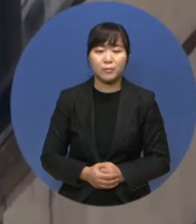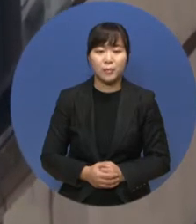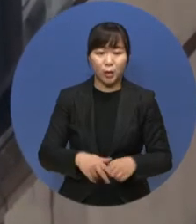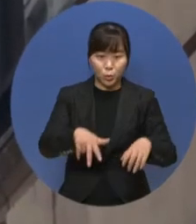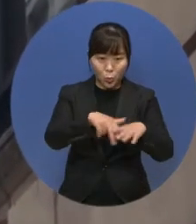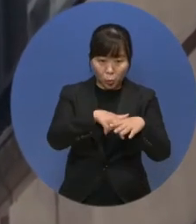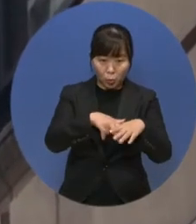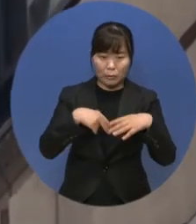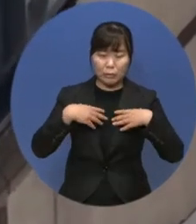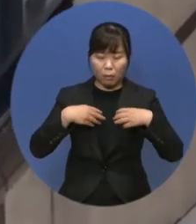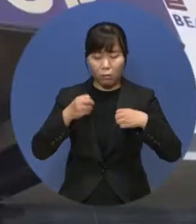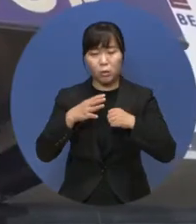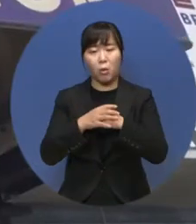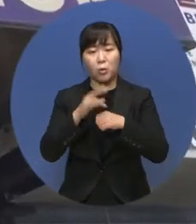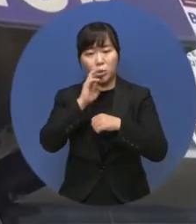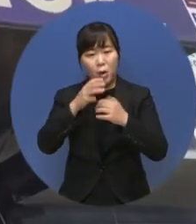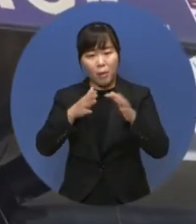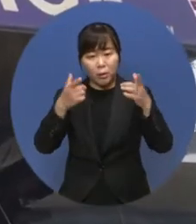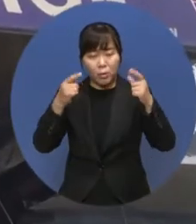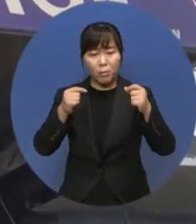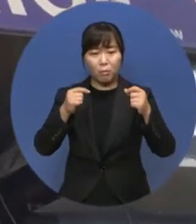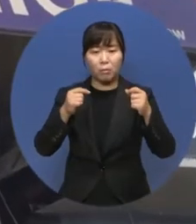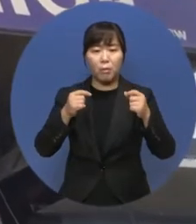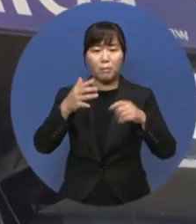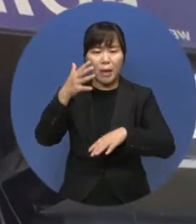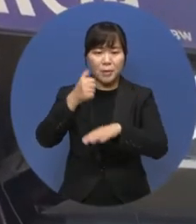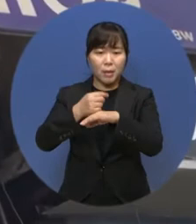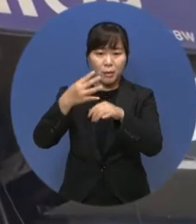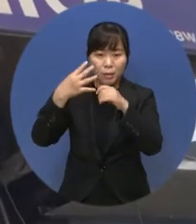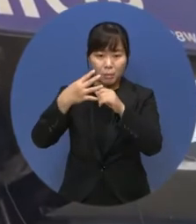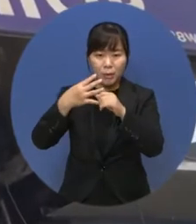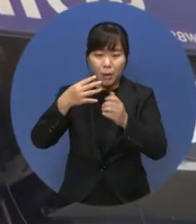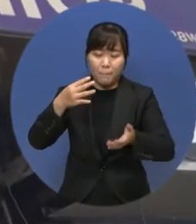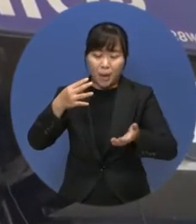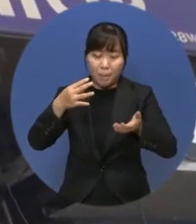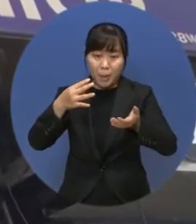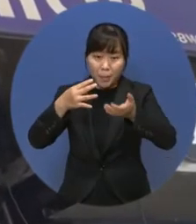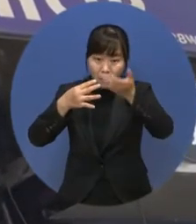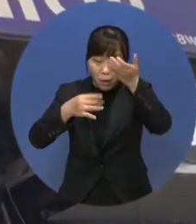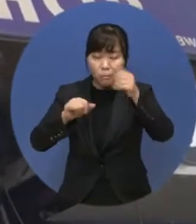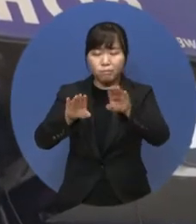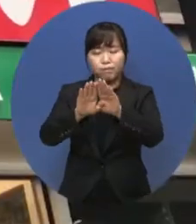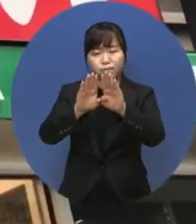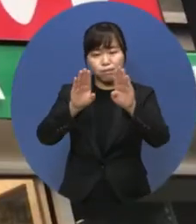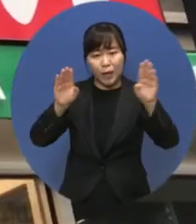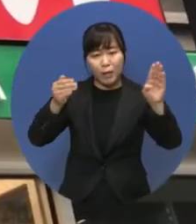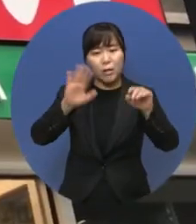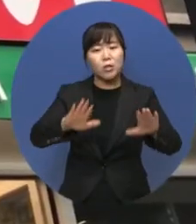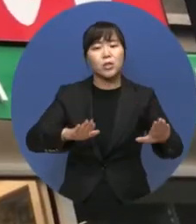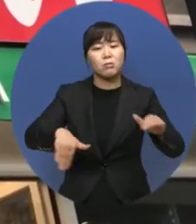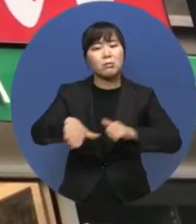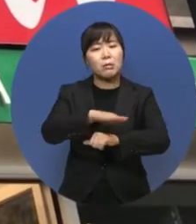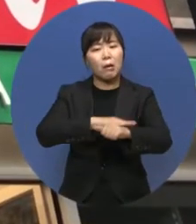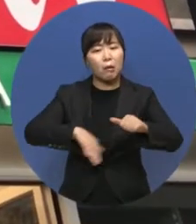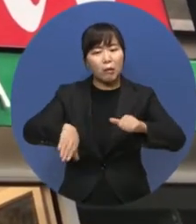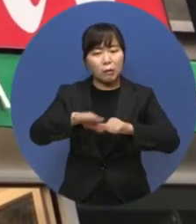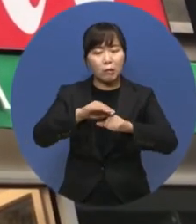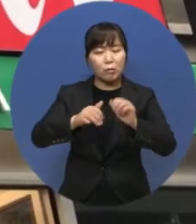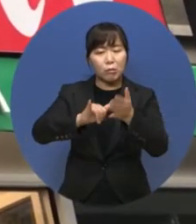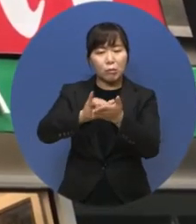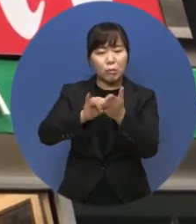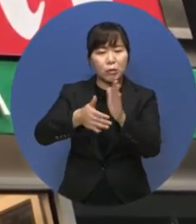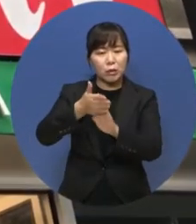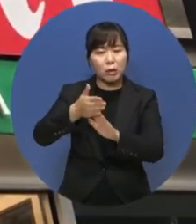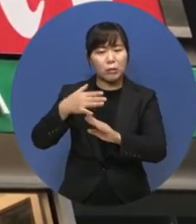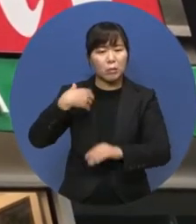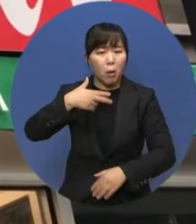종교기관, 사우나, 노래방 등을 포함한 마지막 4단계가 단계별로 오픈하고 있는 가운데 여전히 형평성이나 뉴욕시의